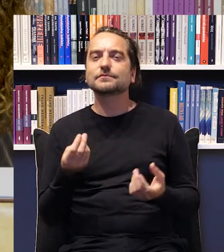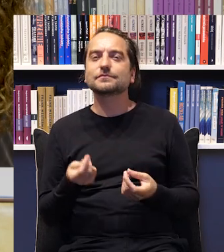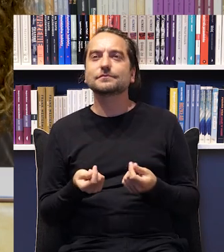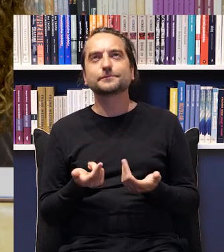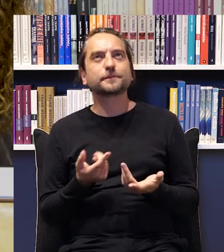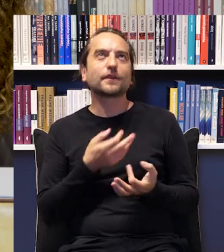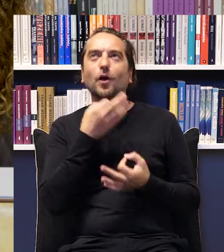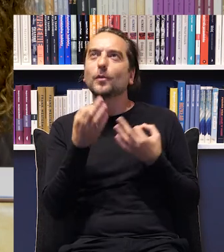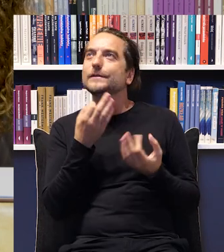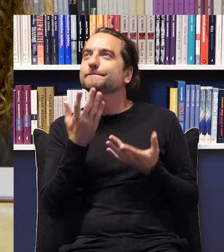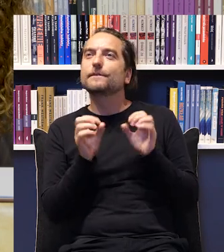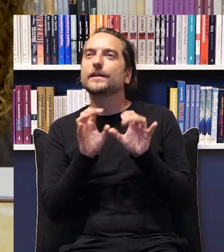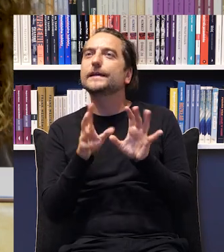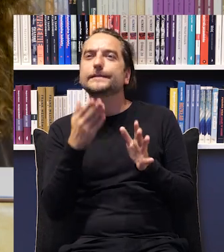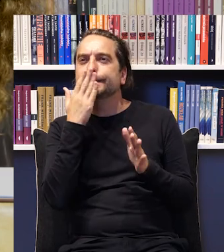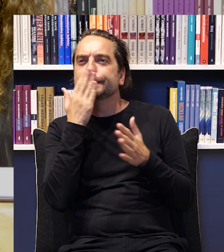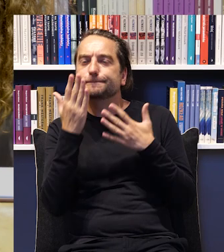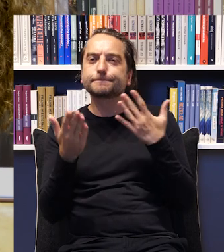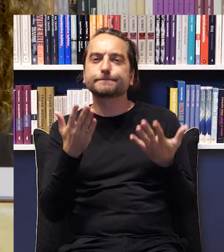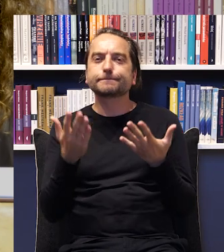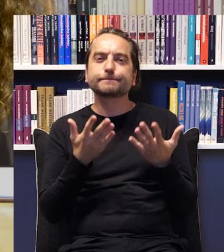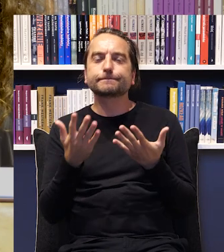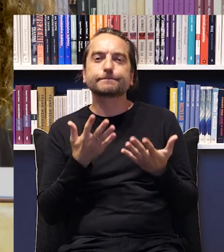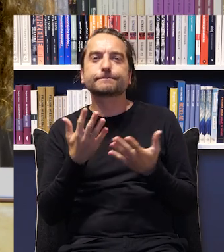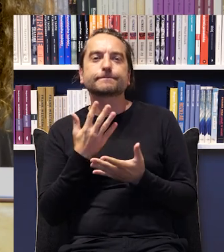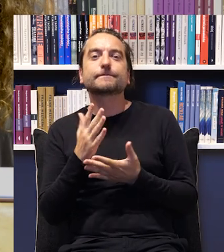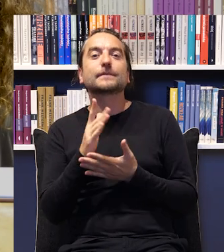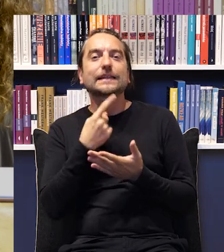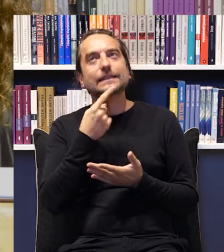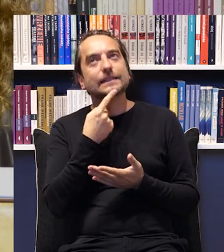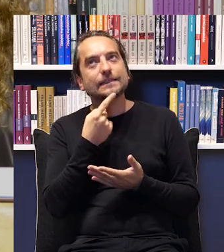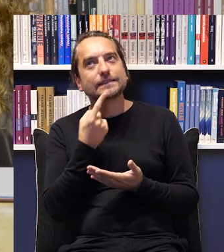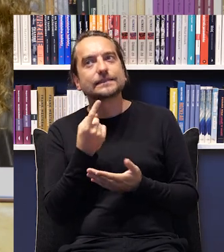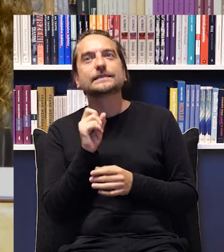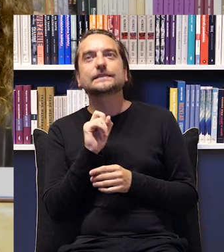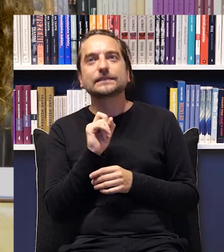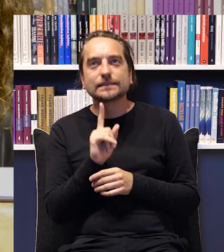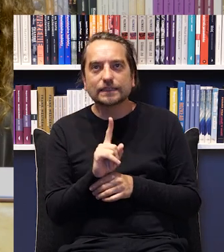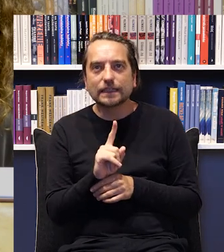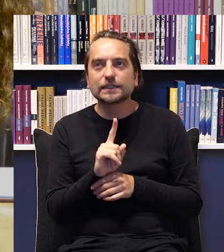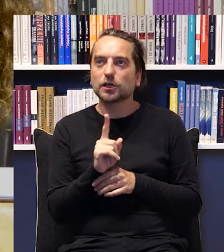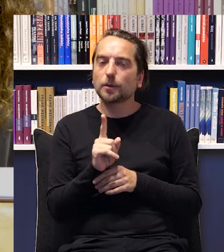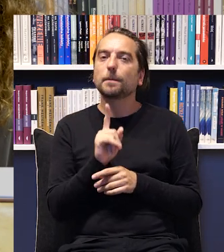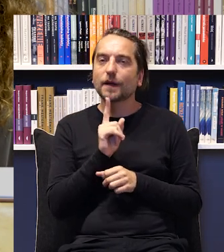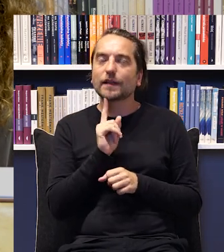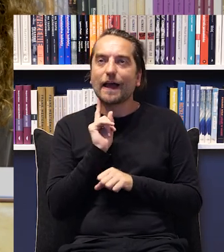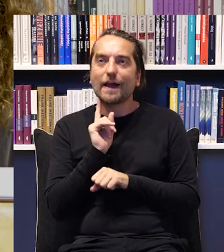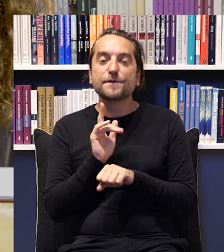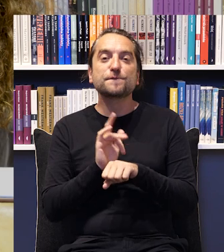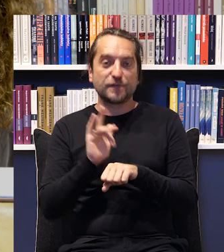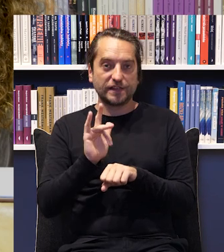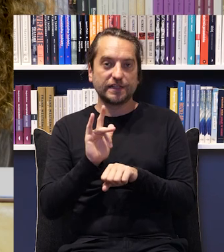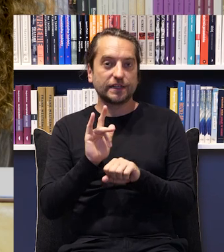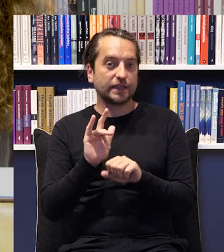jakby to powiedzieć. No on rzeczywiście, wydaje mi się, że ten język, on wynika trochę z tego, jaką